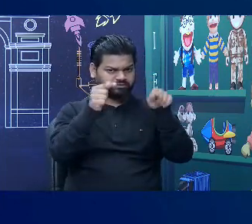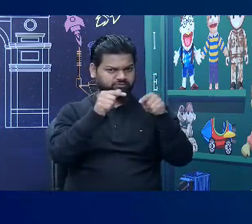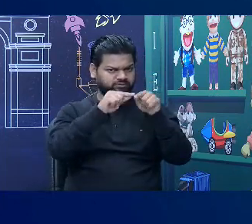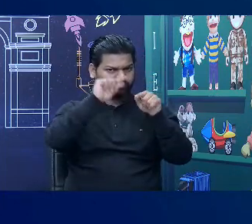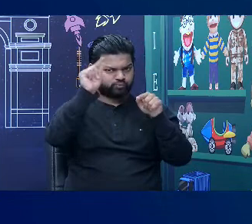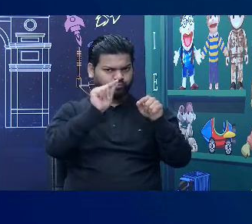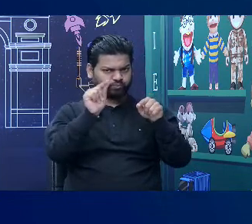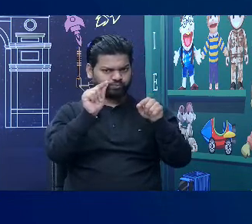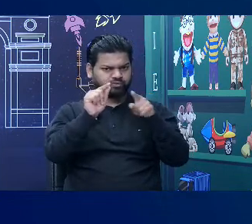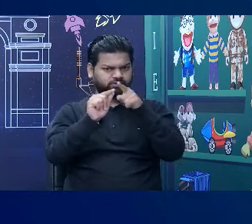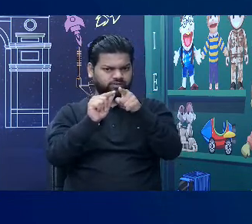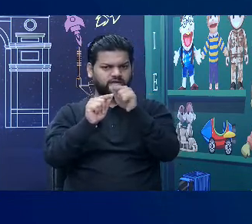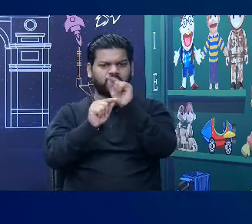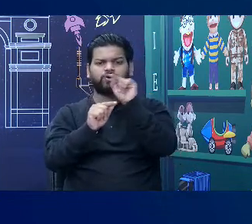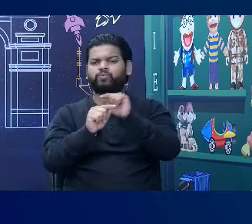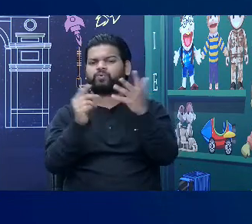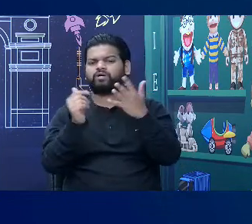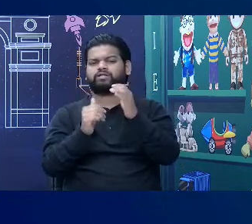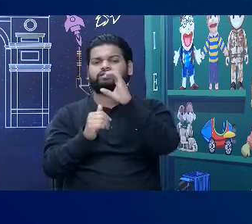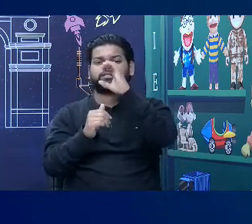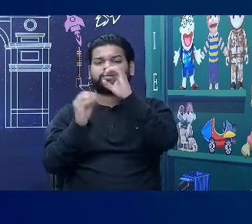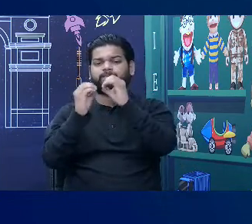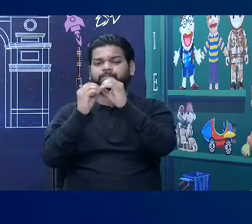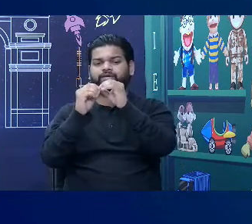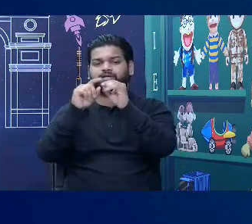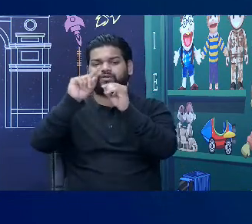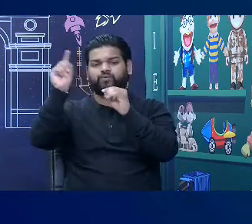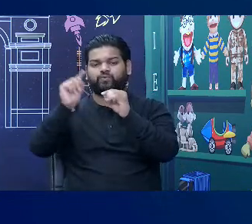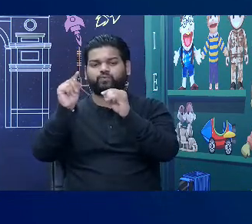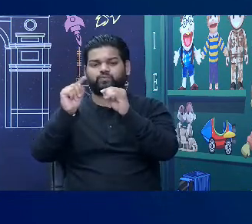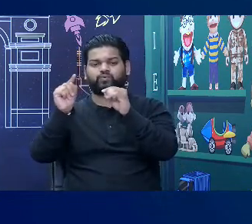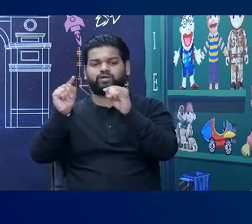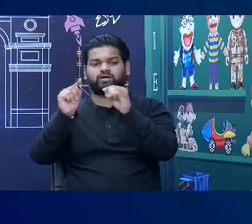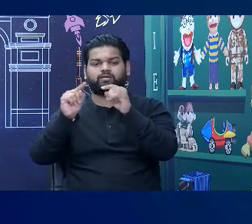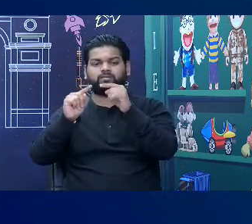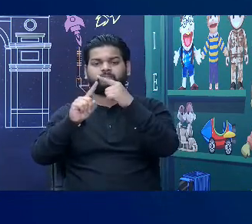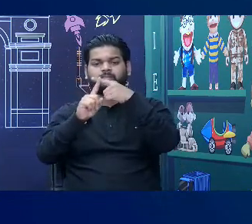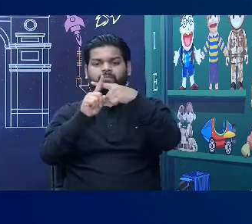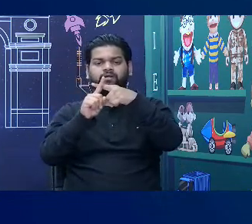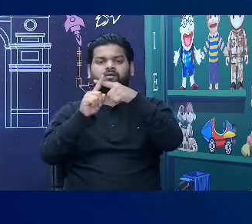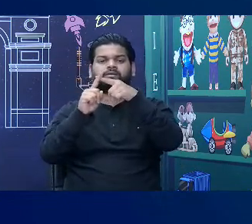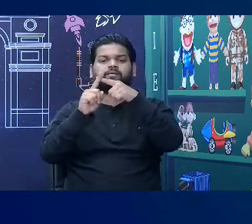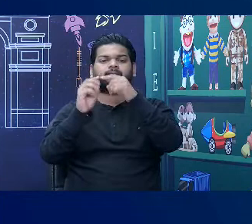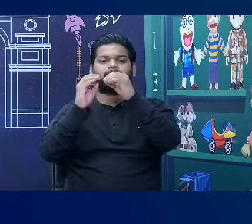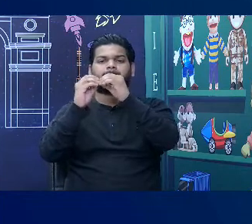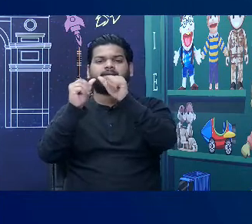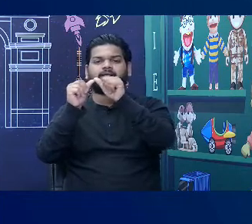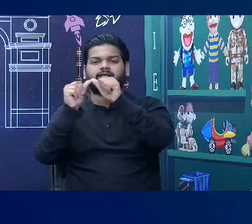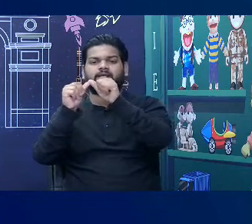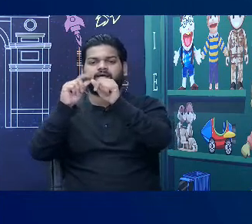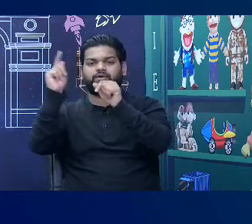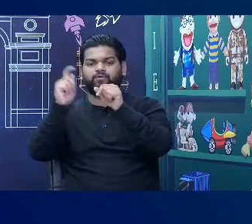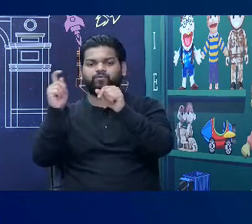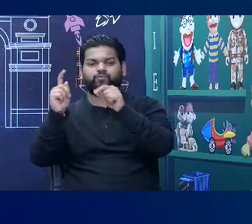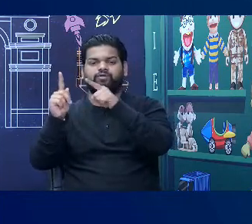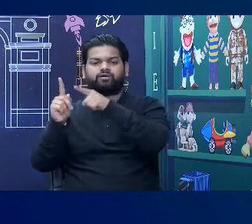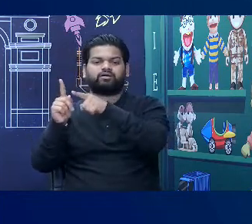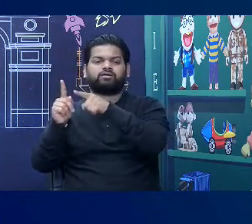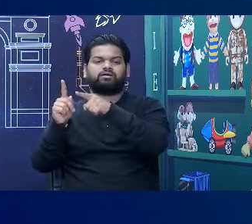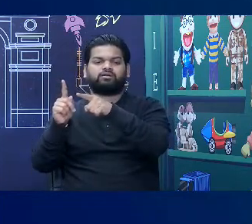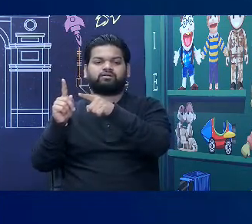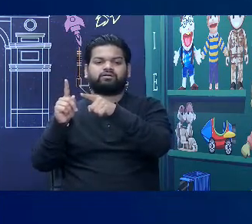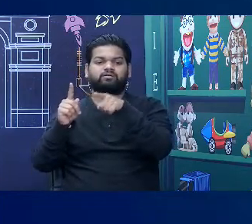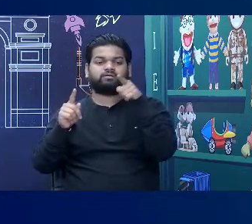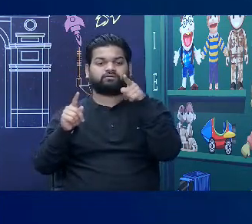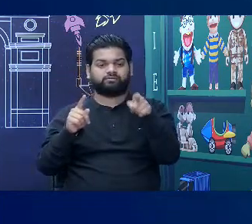CB square plus BA square. ठीक है ना. longest side का square is equal to sum of